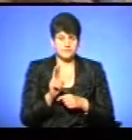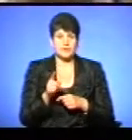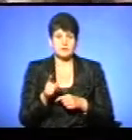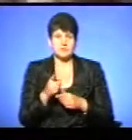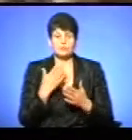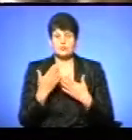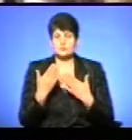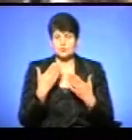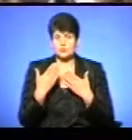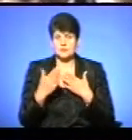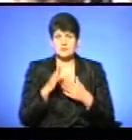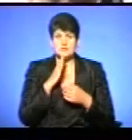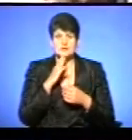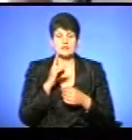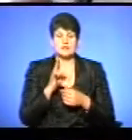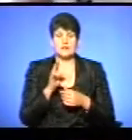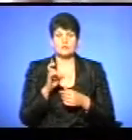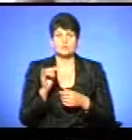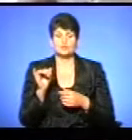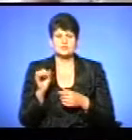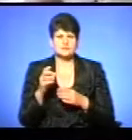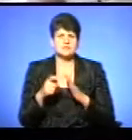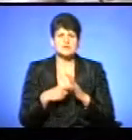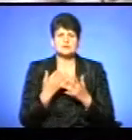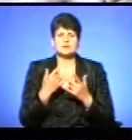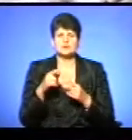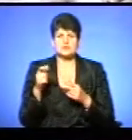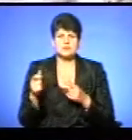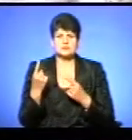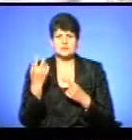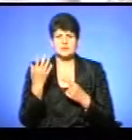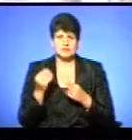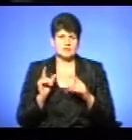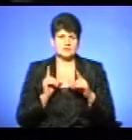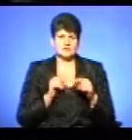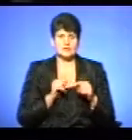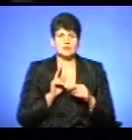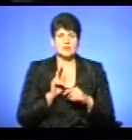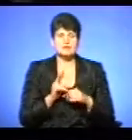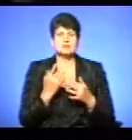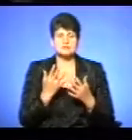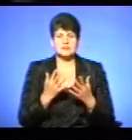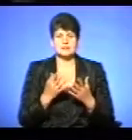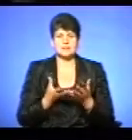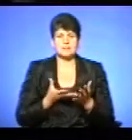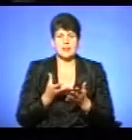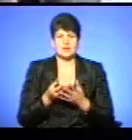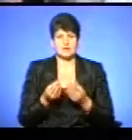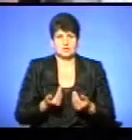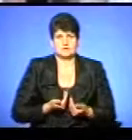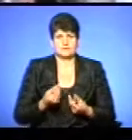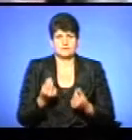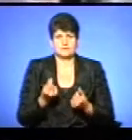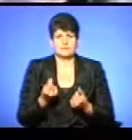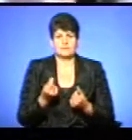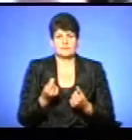поспілкувалися з кондуктором Наталією Буцік, аби дізнатися, скільки людей за день перевозить тролейбус і скільки з них розраховуються готівкою. Так,